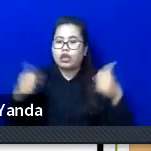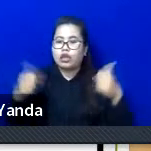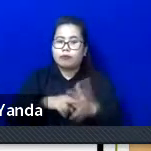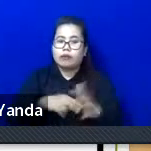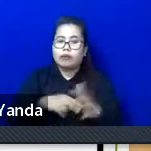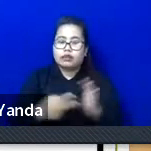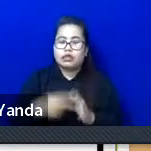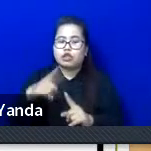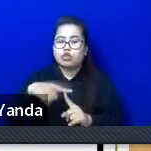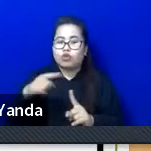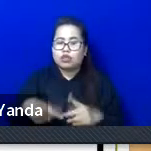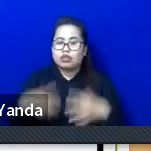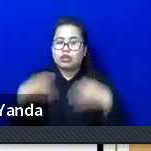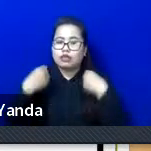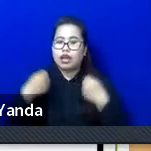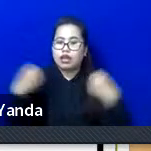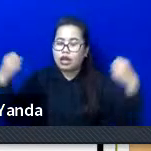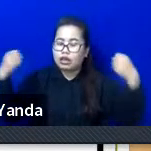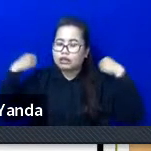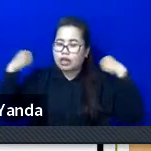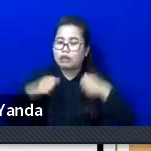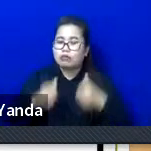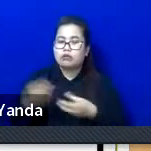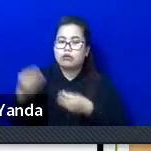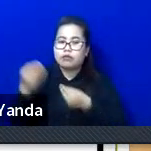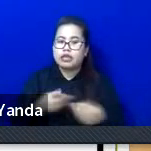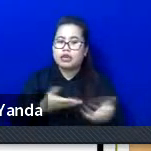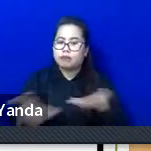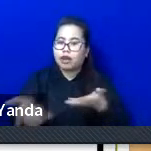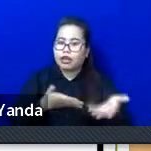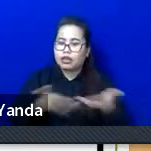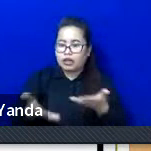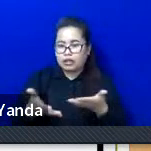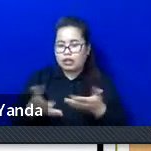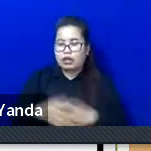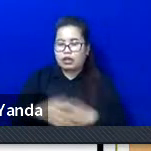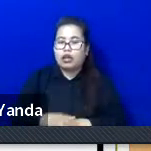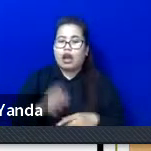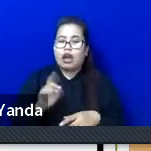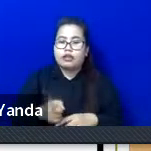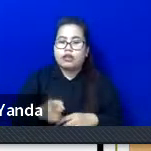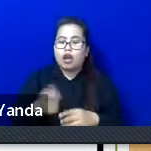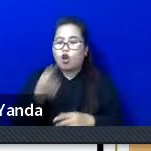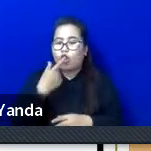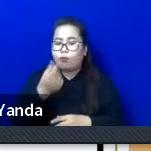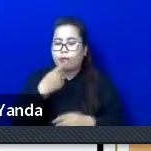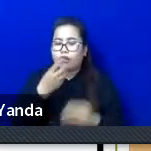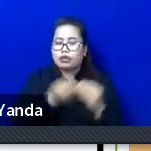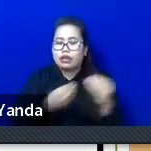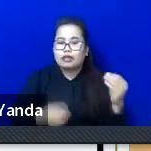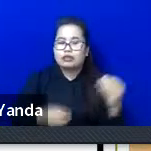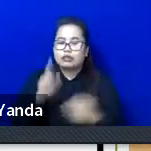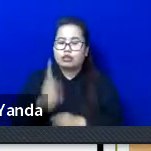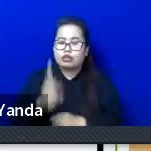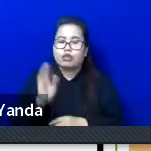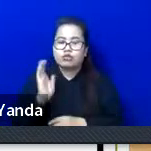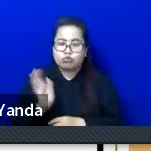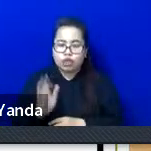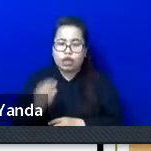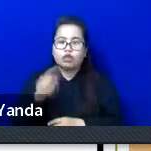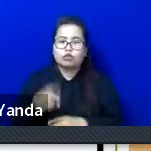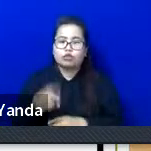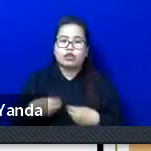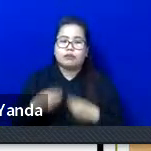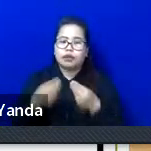peran tenaga kesehatan pun akan memberikan layanan sekedarnya. Ya, adanya obat generasi 1, ya sudah, itulah yang